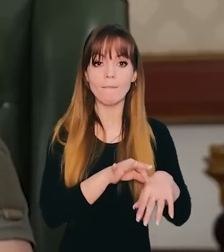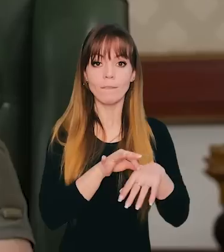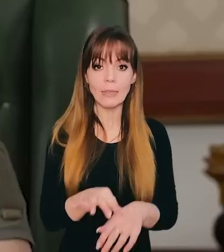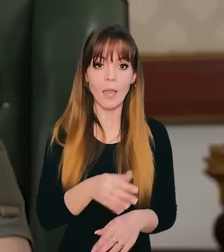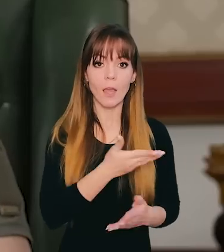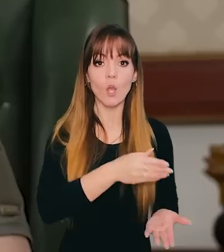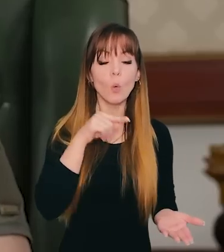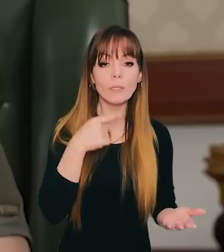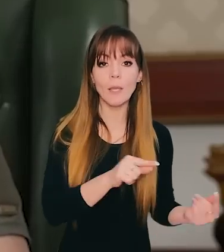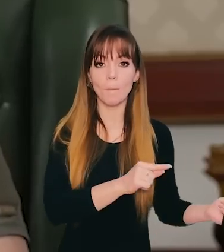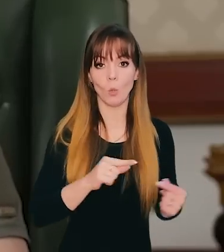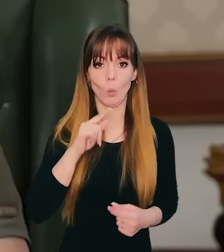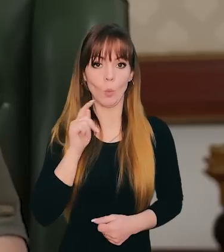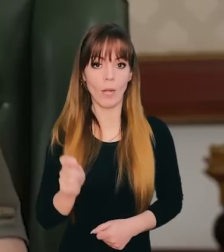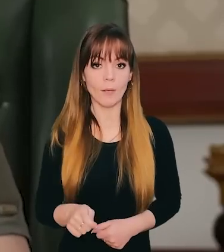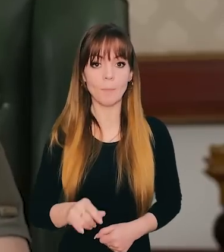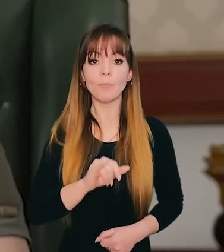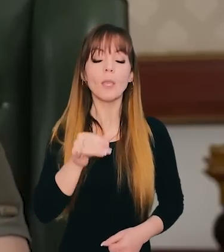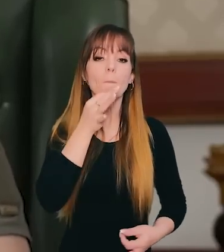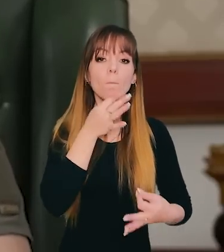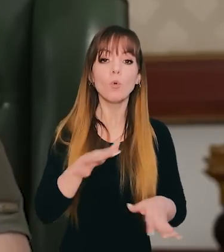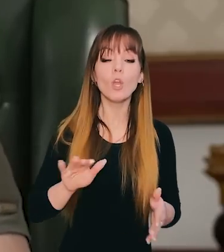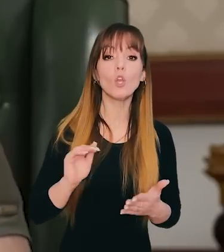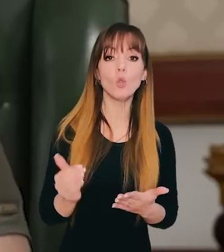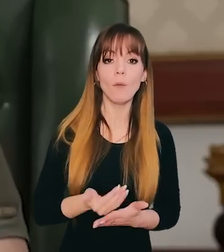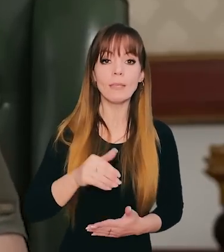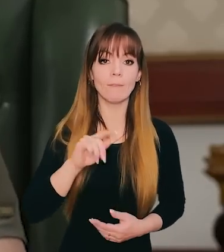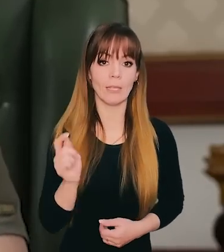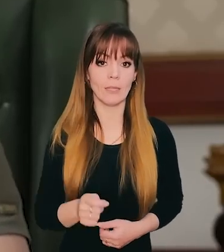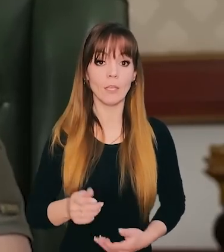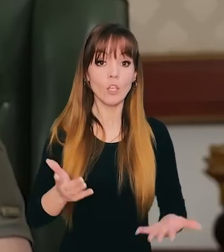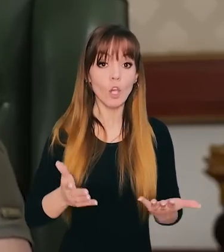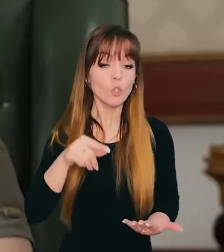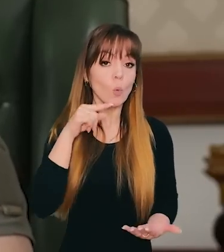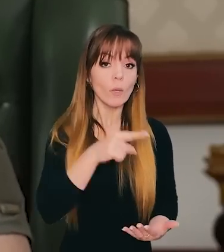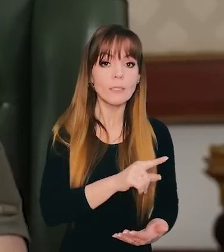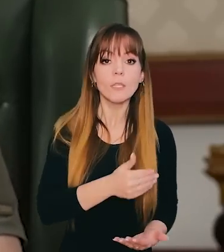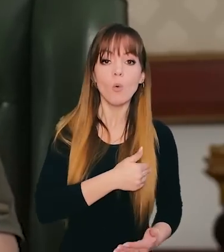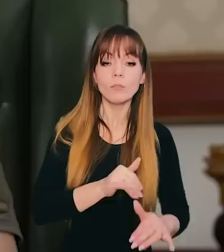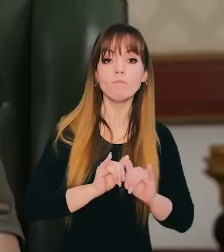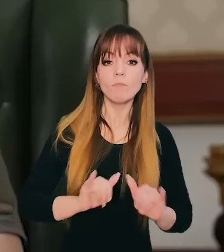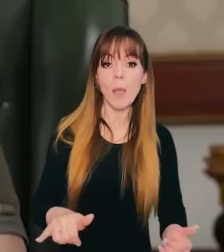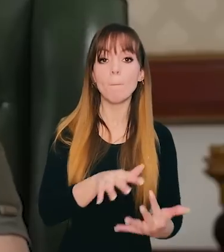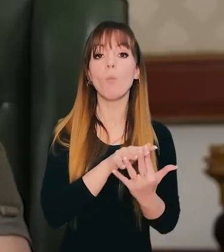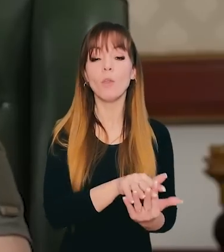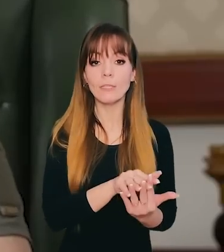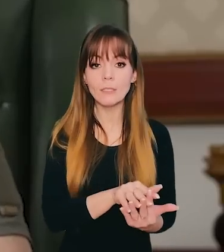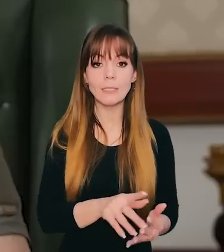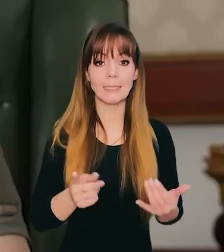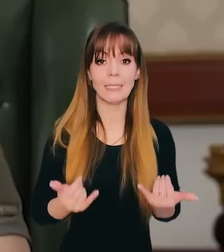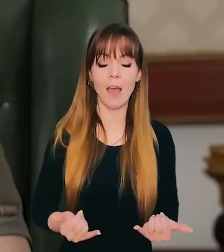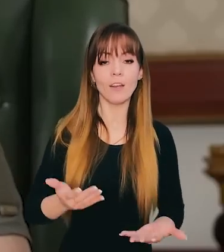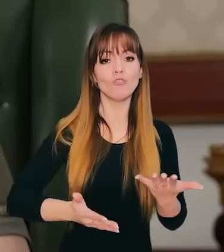вже веде Росія проти України та у будь-якій новій війні якщо Росія захоче поширити